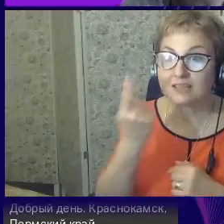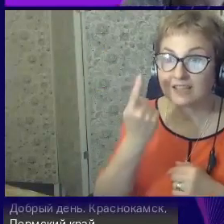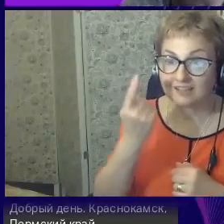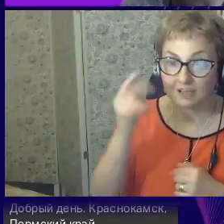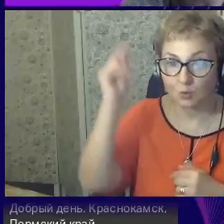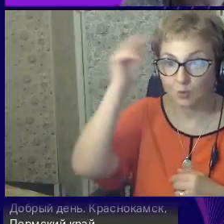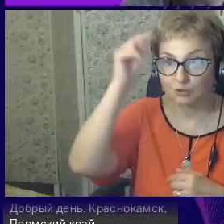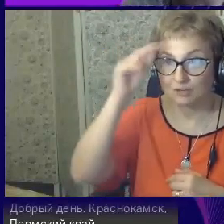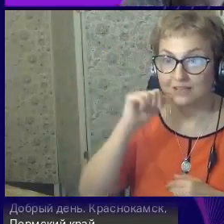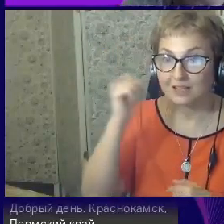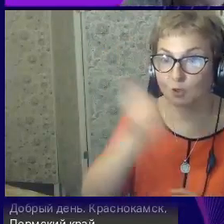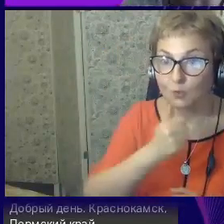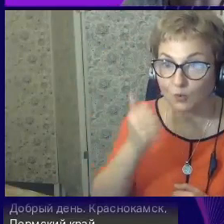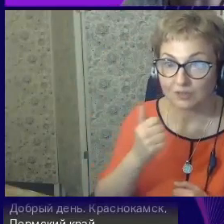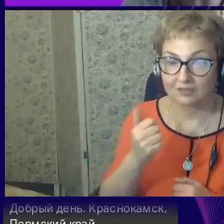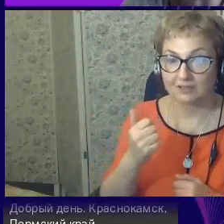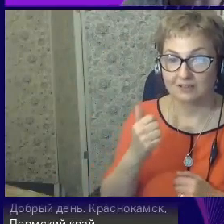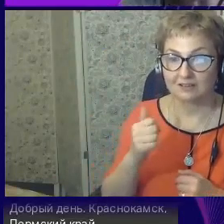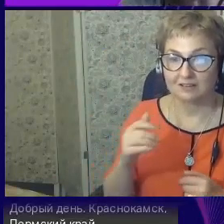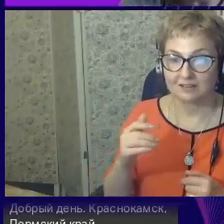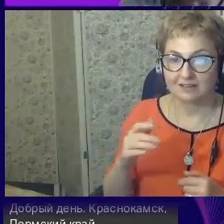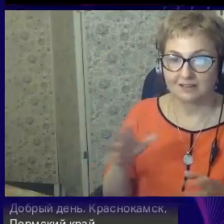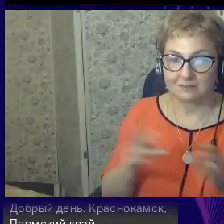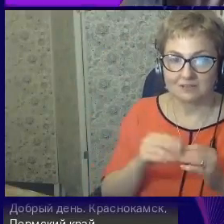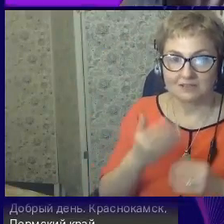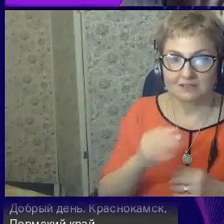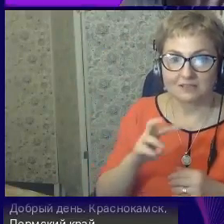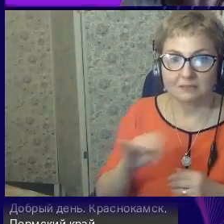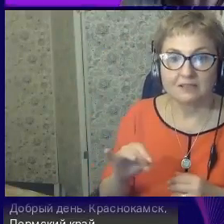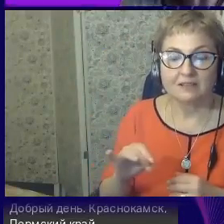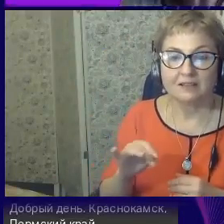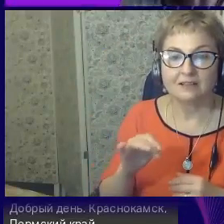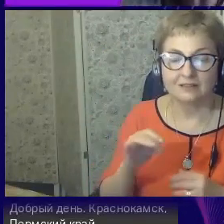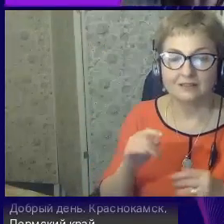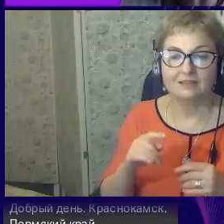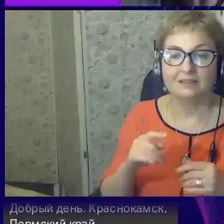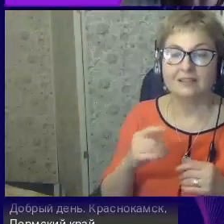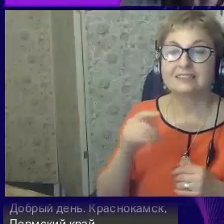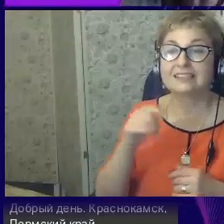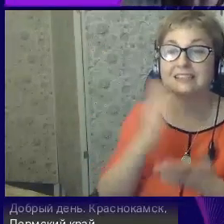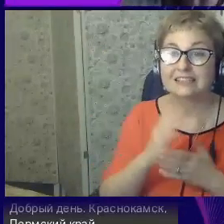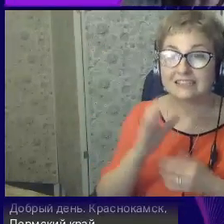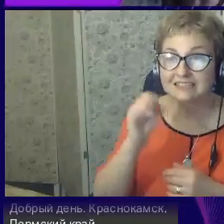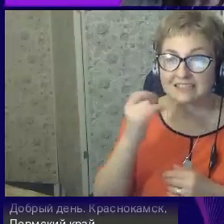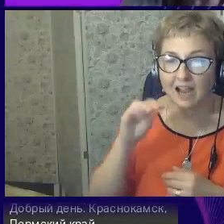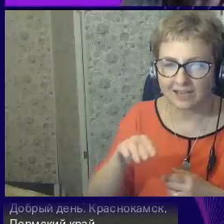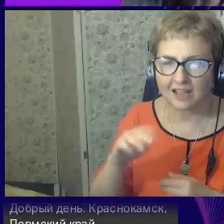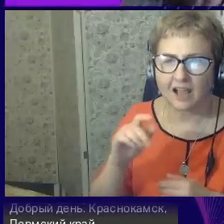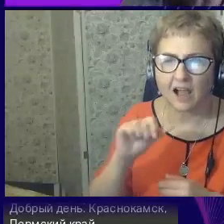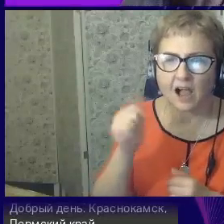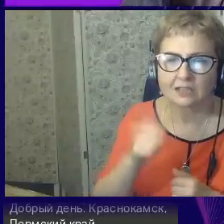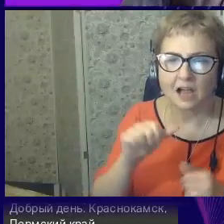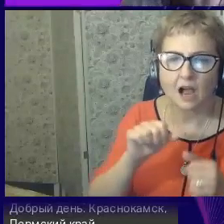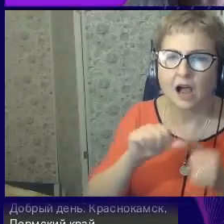первый учебный год с ними в родине. Есть сайт «Особый спорт.ру» и